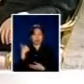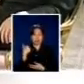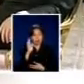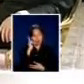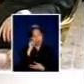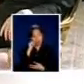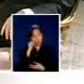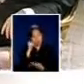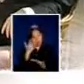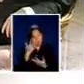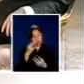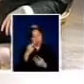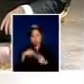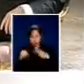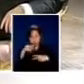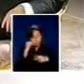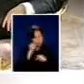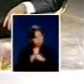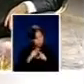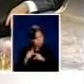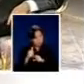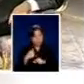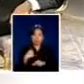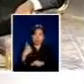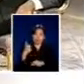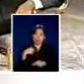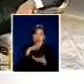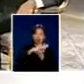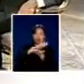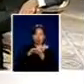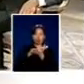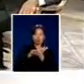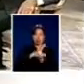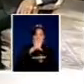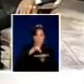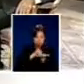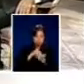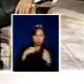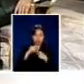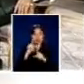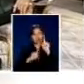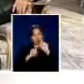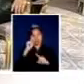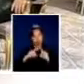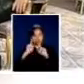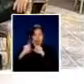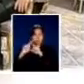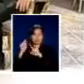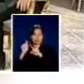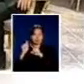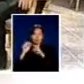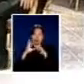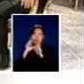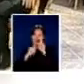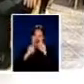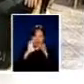ครับ อันนี้ท่านอนุดิตก็ โรงเรียนเนี่ยนะครับสามารถที่จะเก็บสถิตินะครับในการ